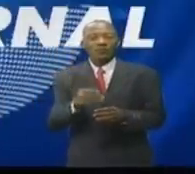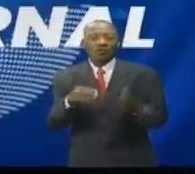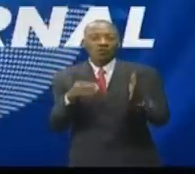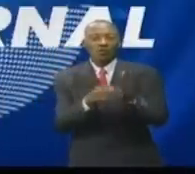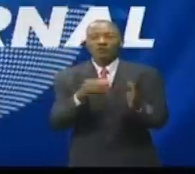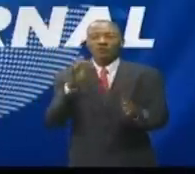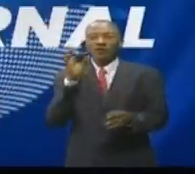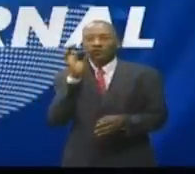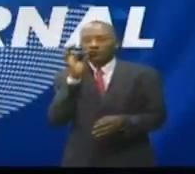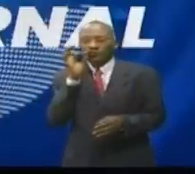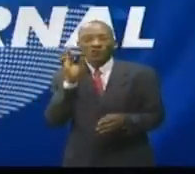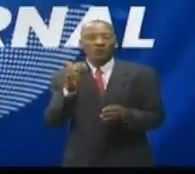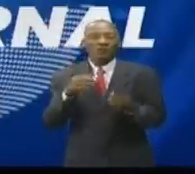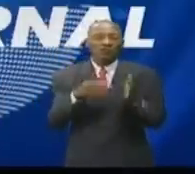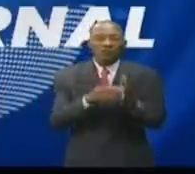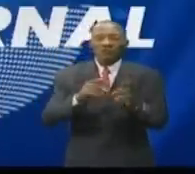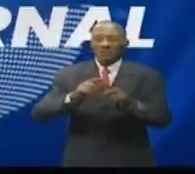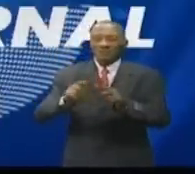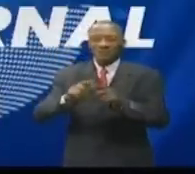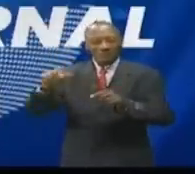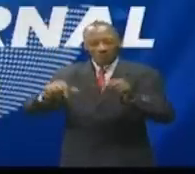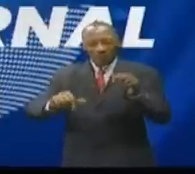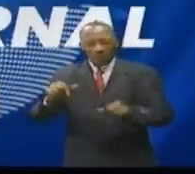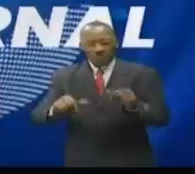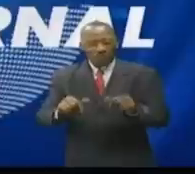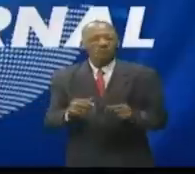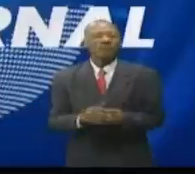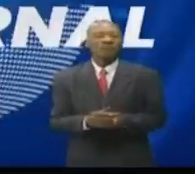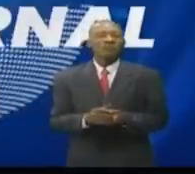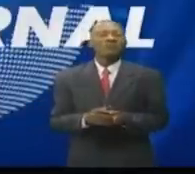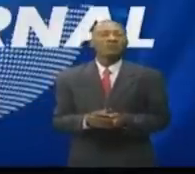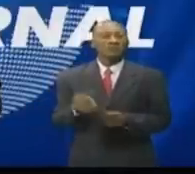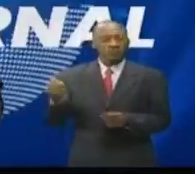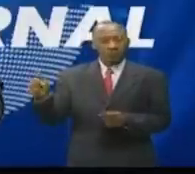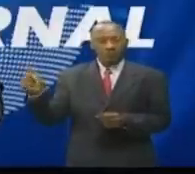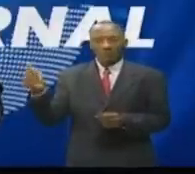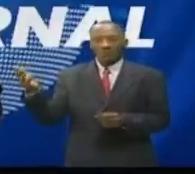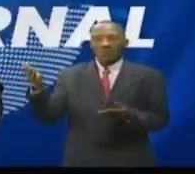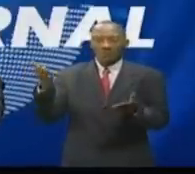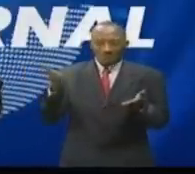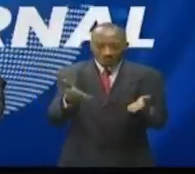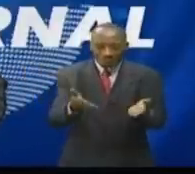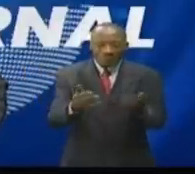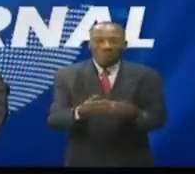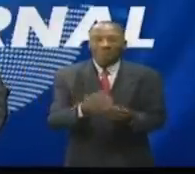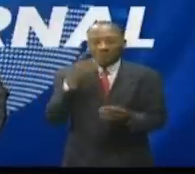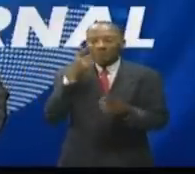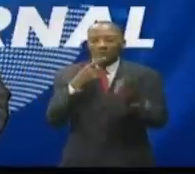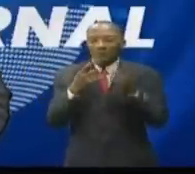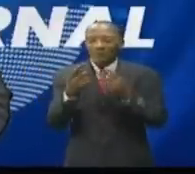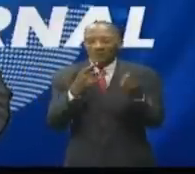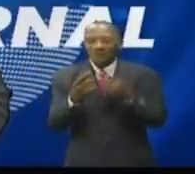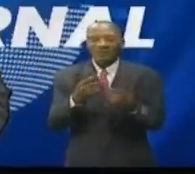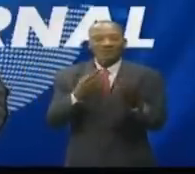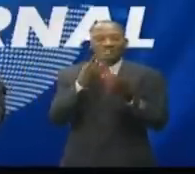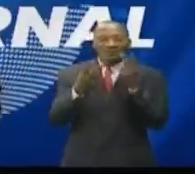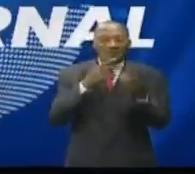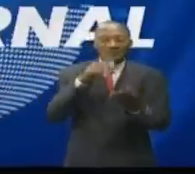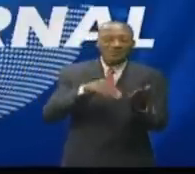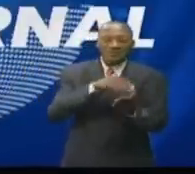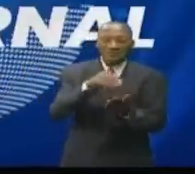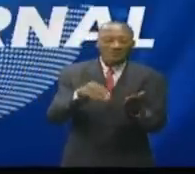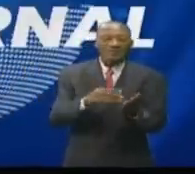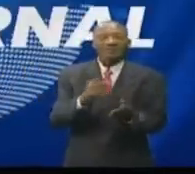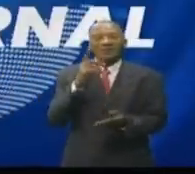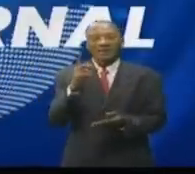certains centres d'encadrement des filles recrutées parmi le hors-la-loi. Site pilote, les centres de Lingwala où près de 100 filles